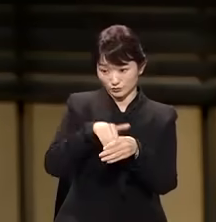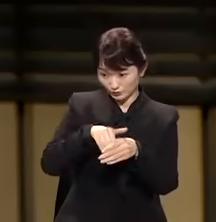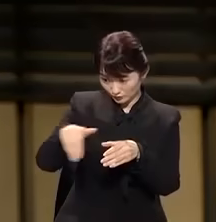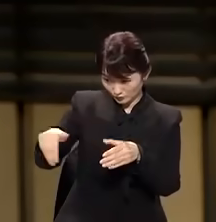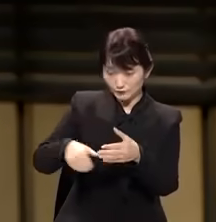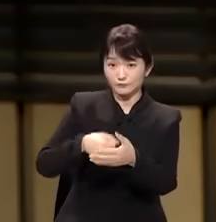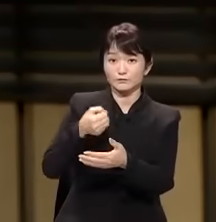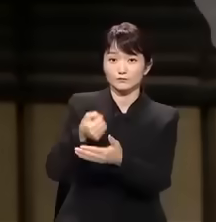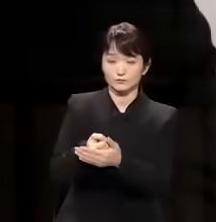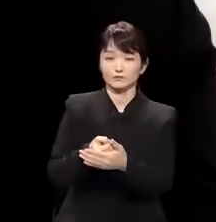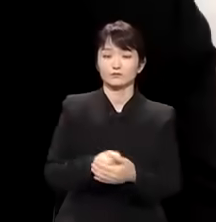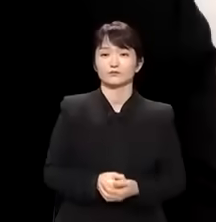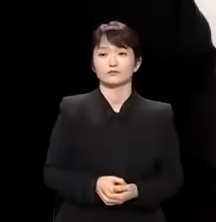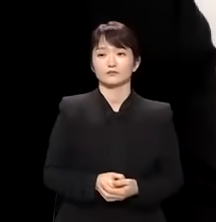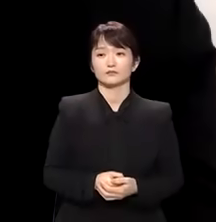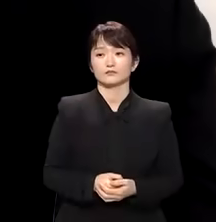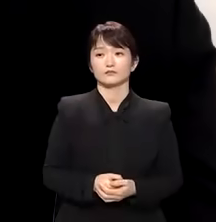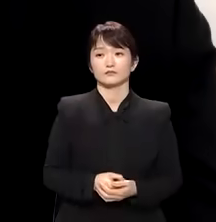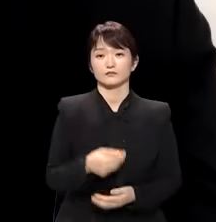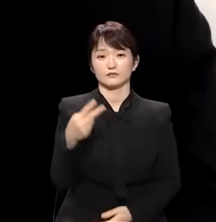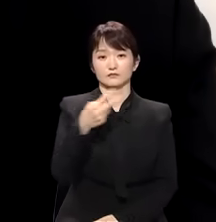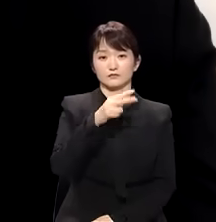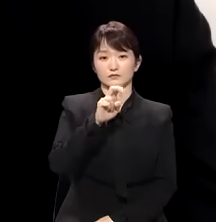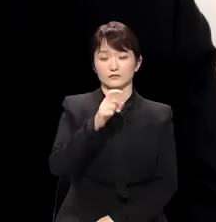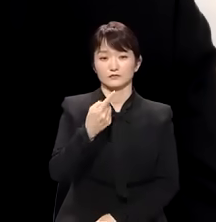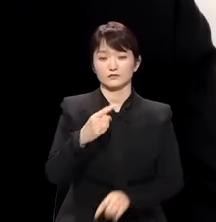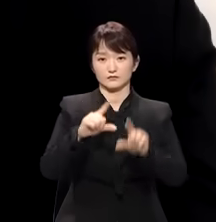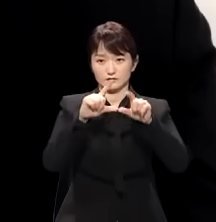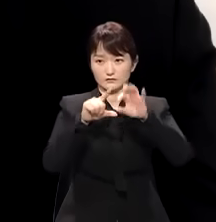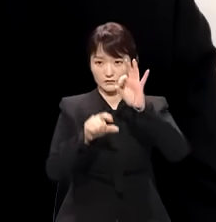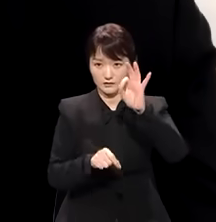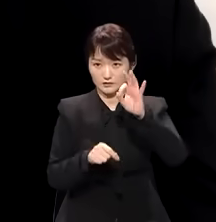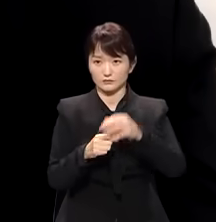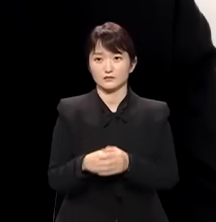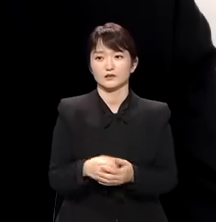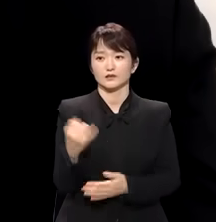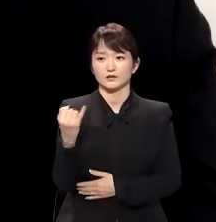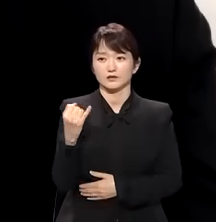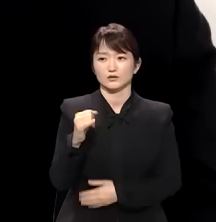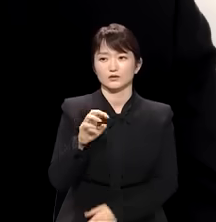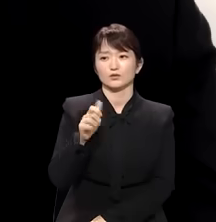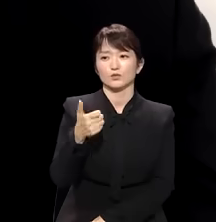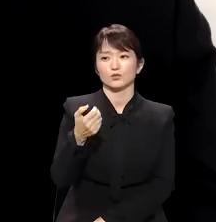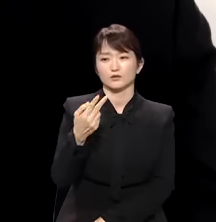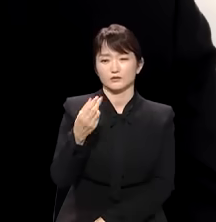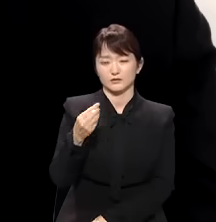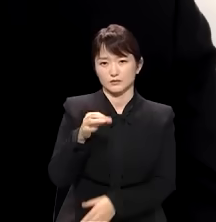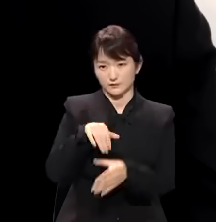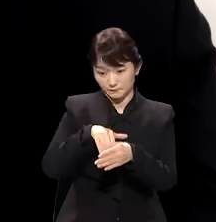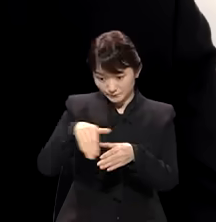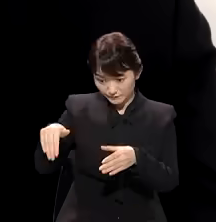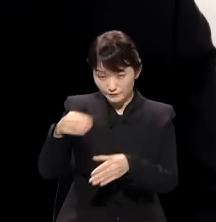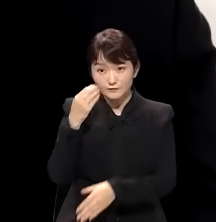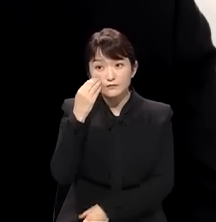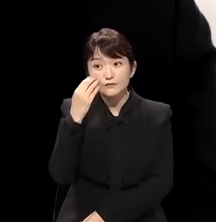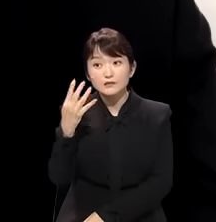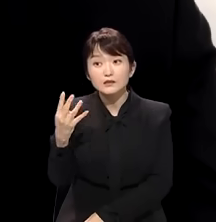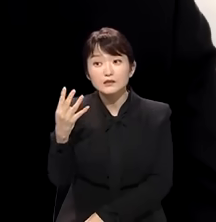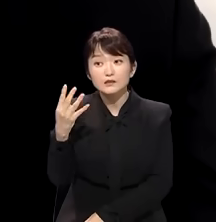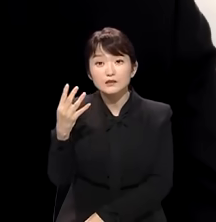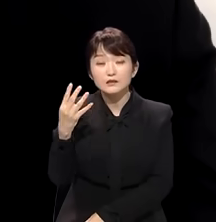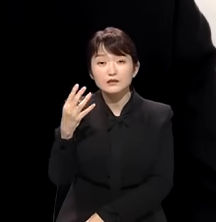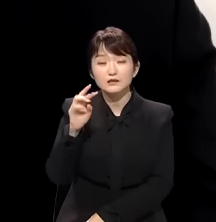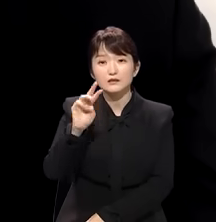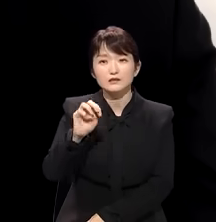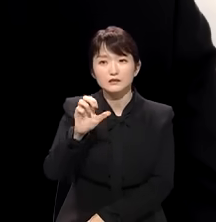결정을 하고 10월 2021년 10월 여성에게 57만 원을 처음에 송금해 주고 그 뒤로 4개월 동안 35 번에